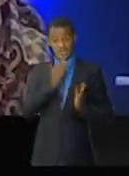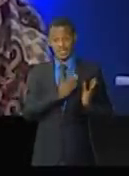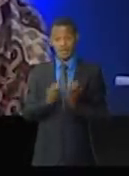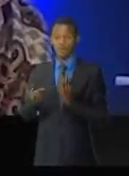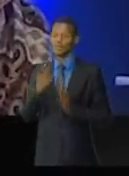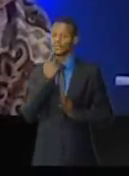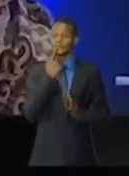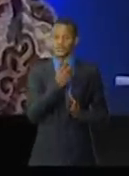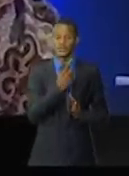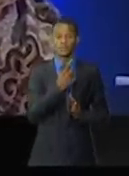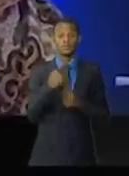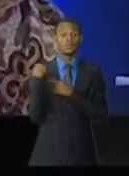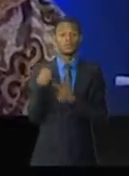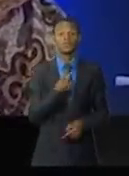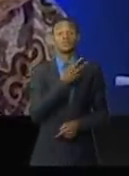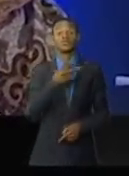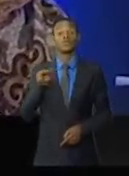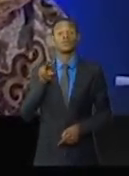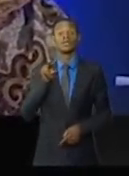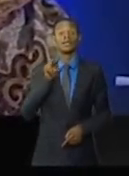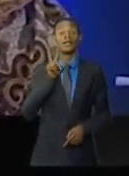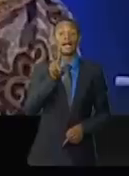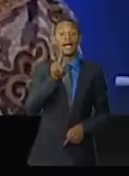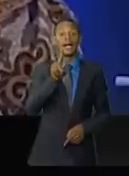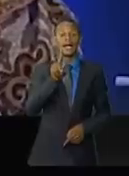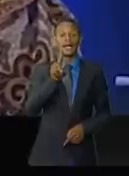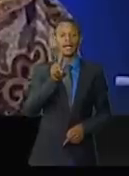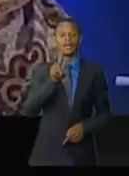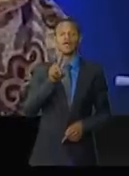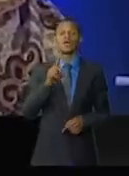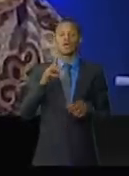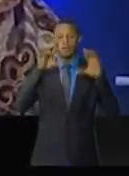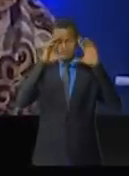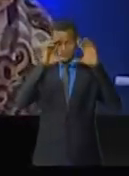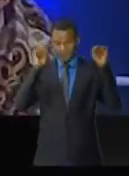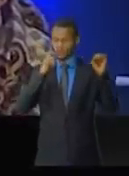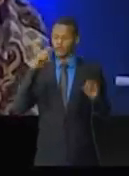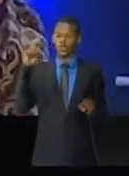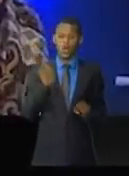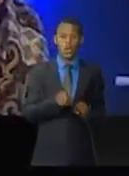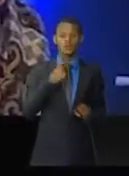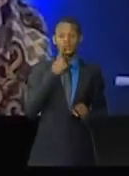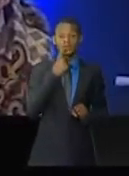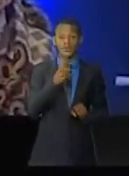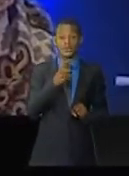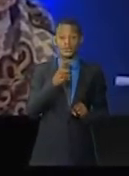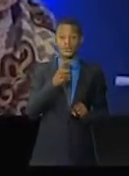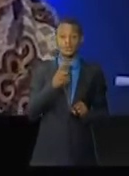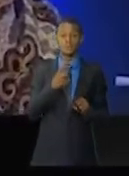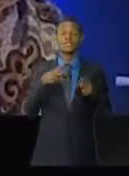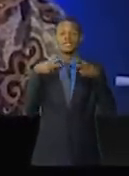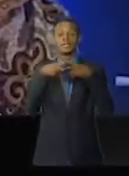de l'électricité par l'ordonnance présidentielle, ainsi que l'instauration en cours d'un